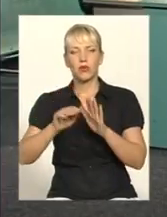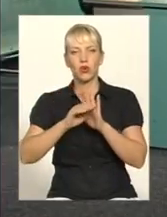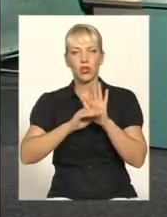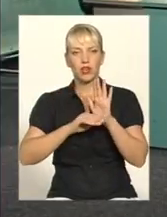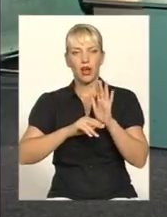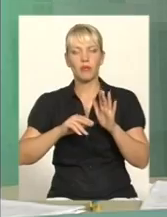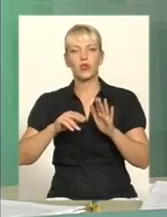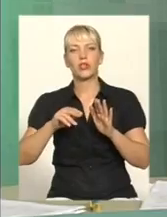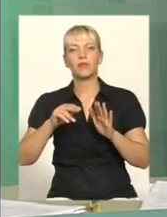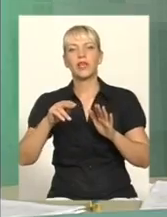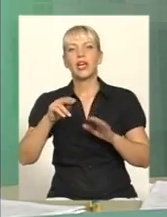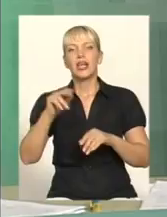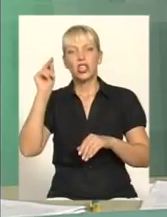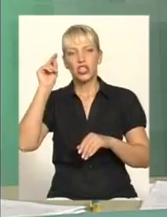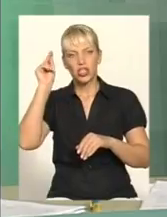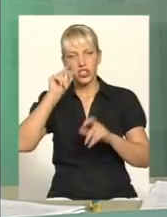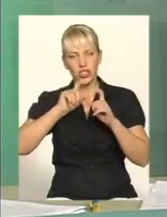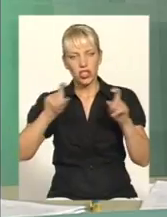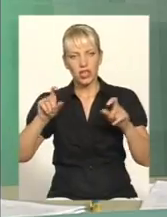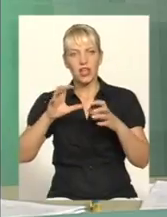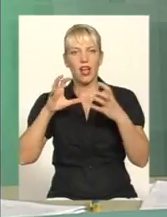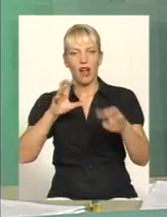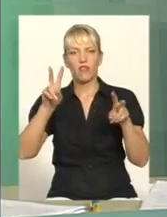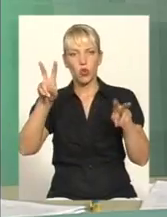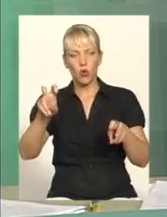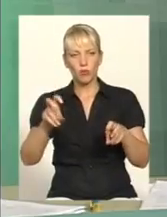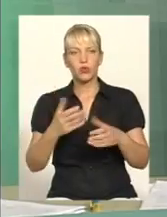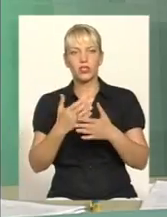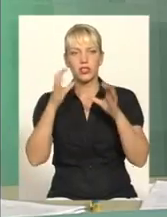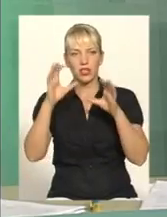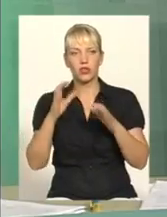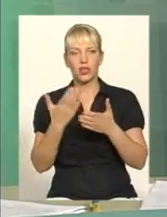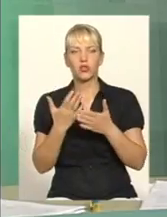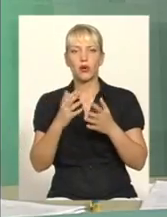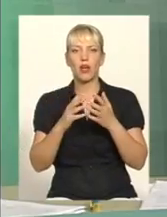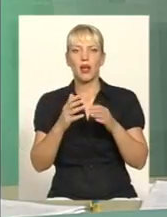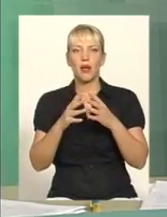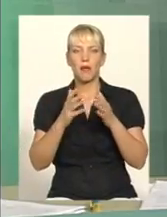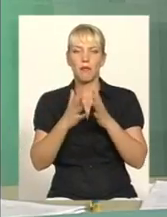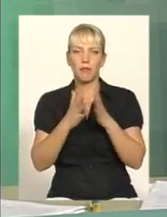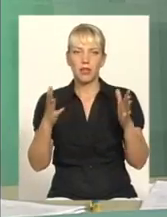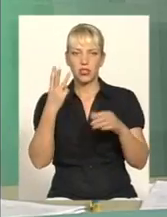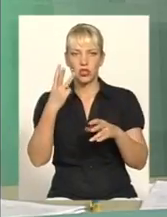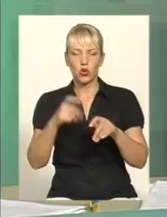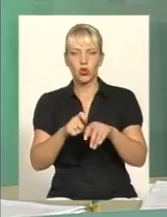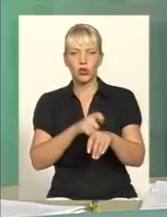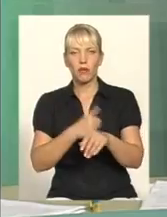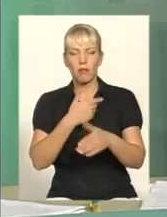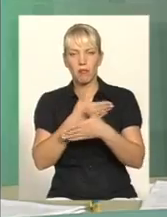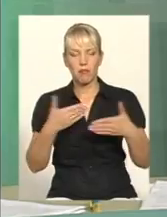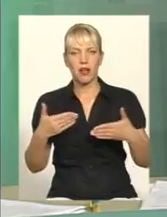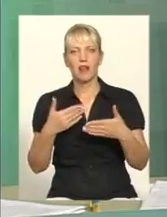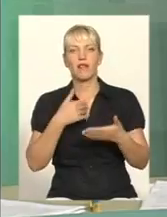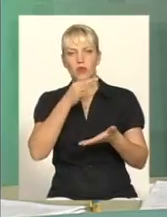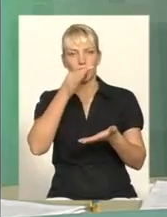«Шкільний автобус» і згідно законодавчих нормативних документів, якщо відстань більше 3 кілометрів, значить ми організовуємо підвіз дітей